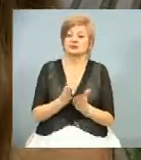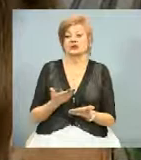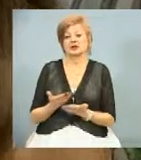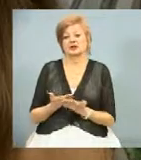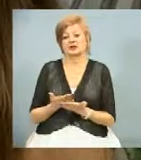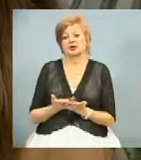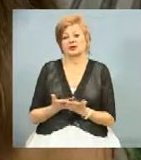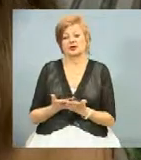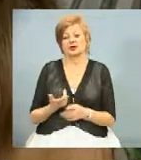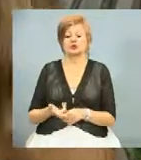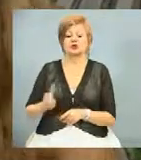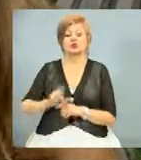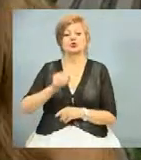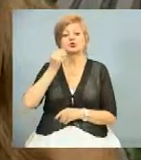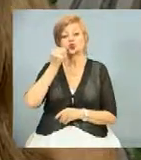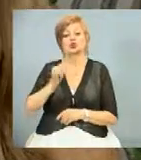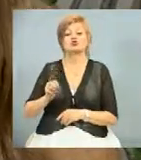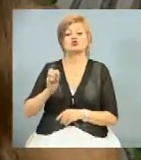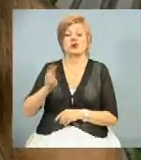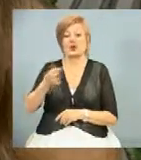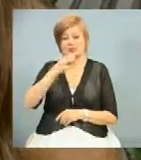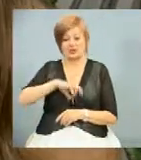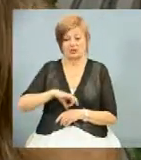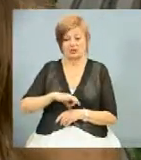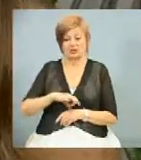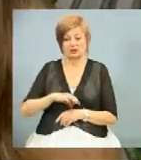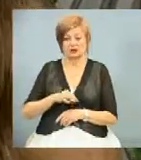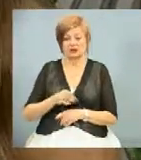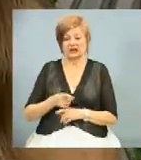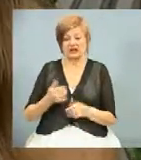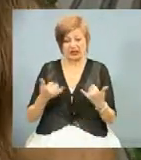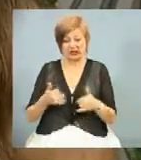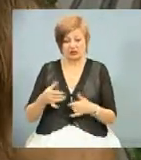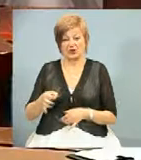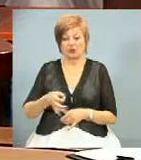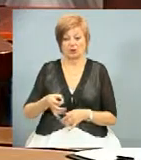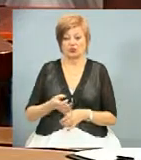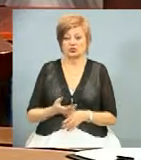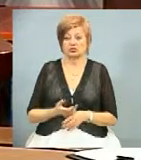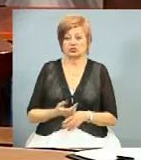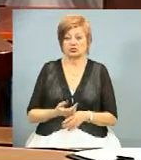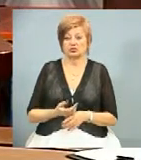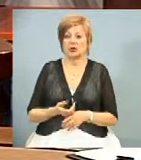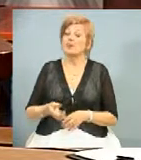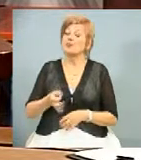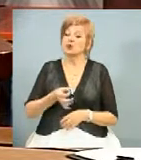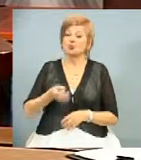наприклад, набагато краще, ніж пігулки? Адже пігулка – це ж хімія. Пігулка, тому